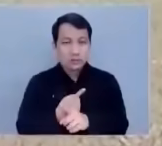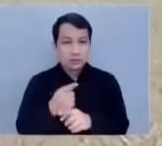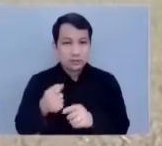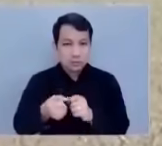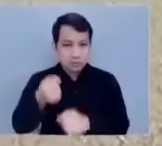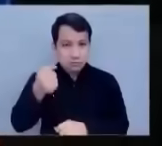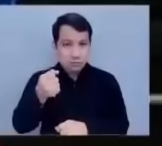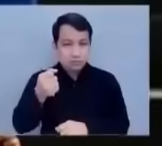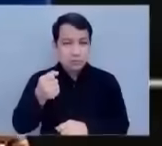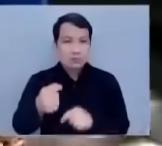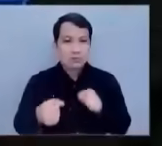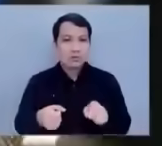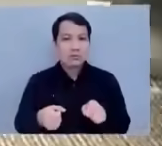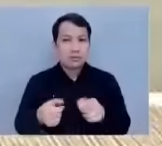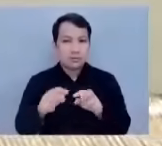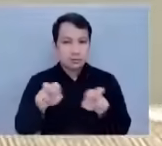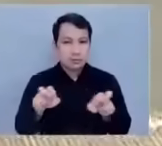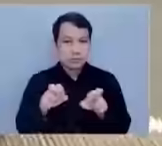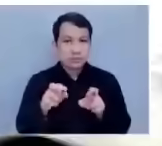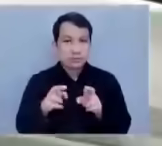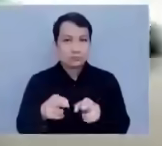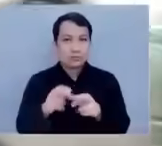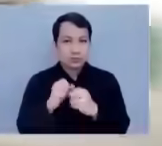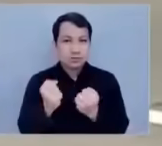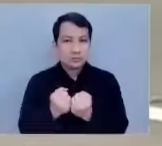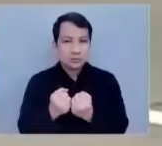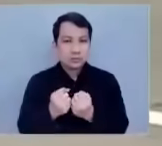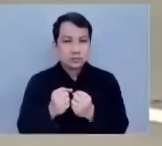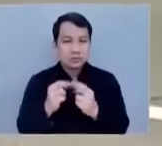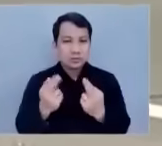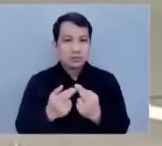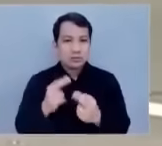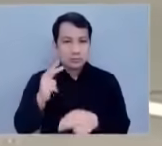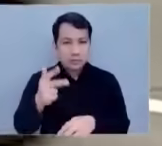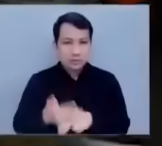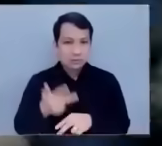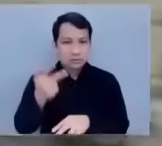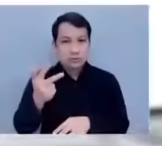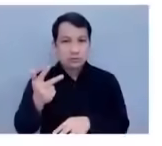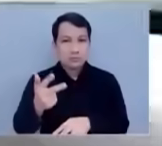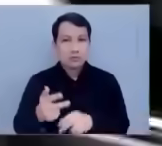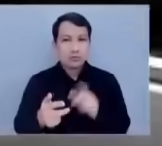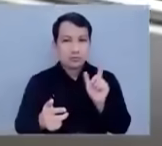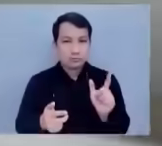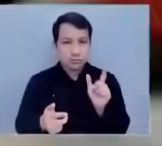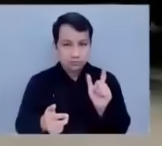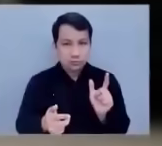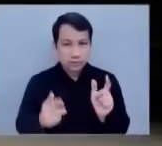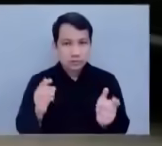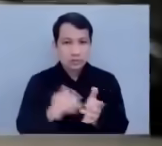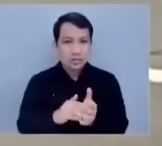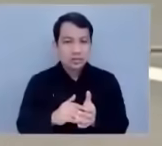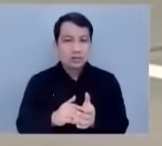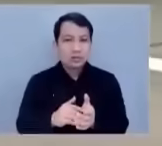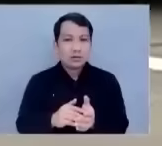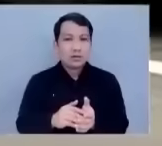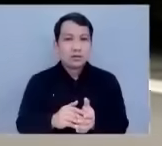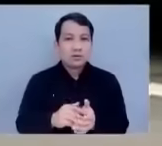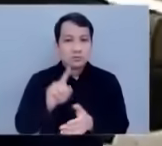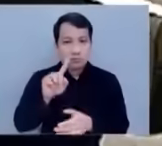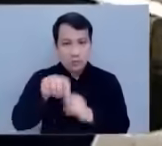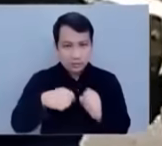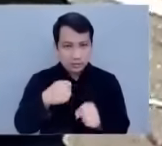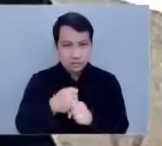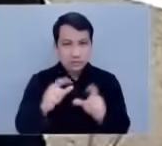license at sasailalim sa road safety seminar. Para sa ikatlong offense, 20,000 pesos na multa at isang taong suspensyon ng